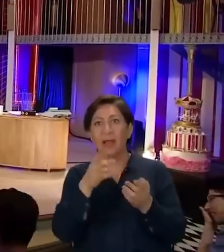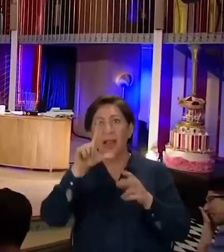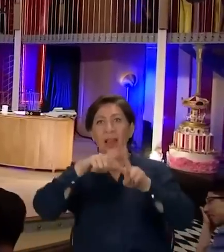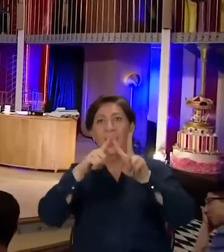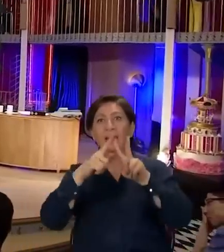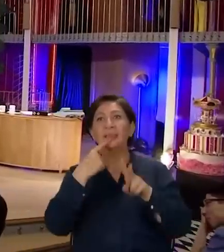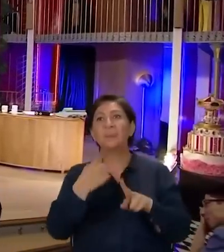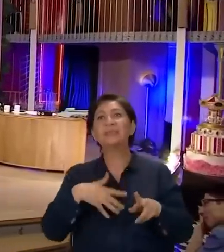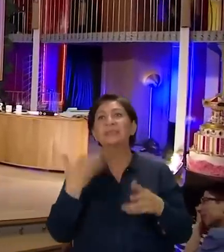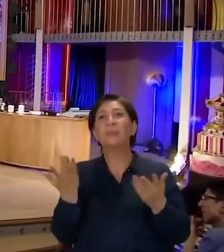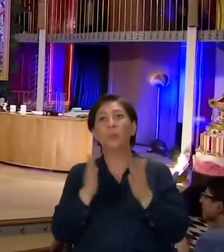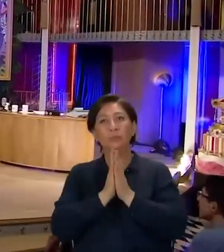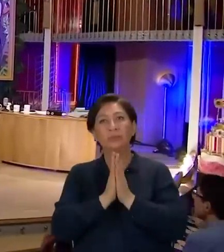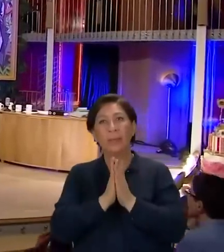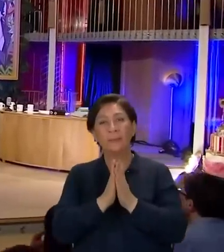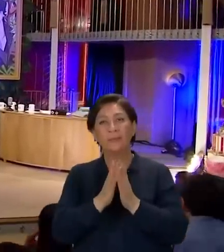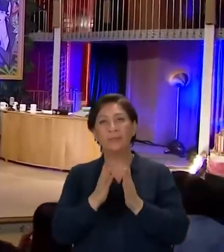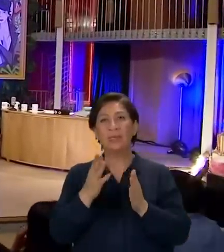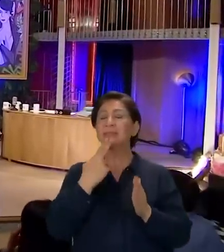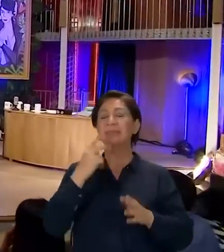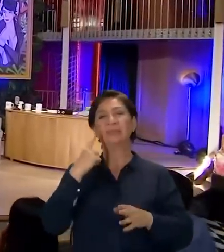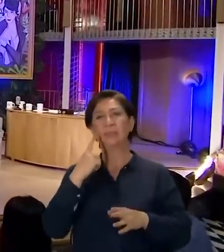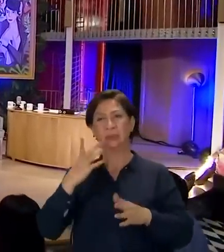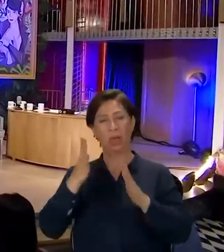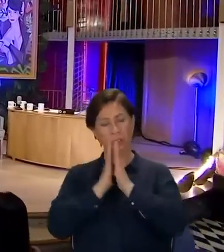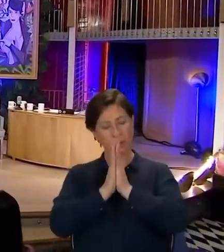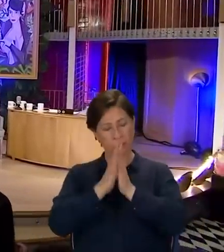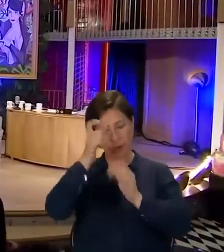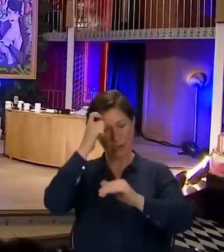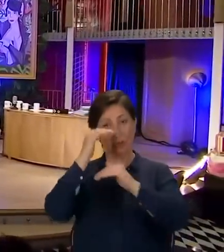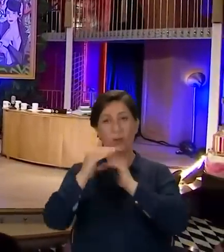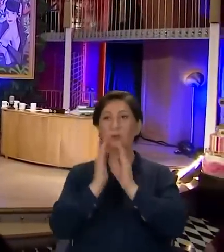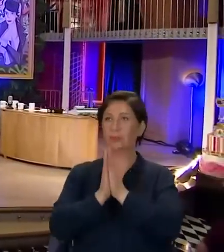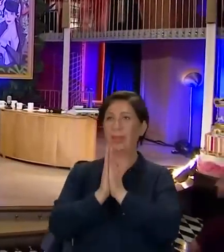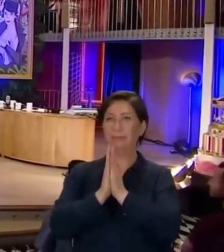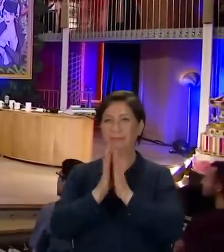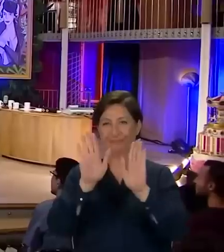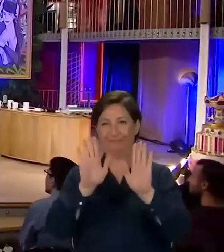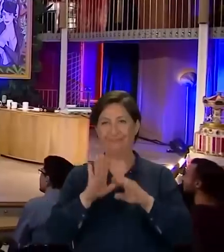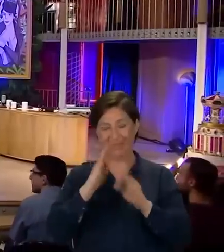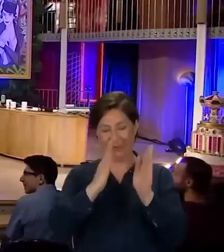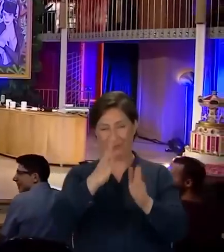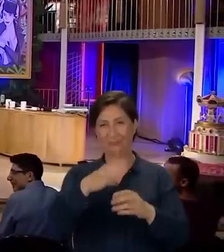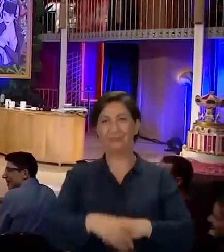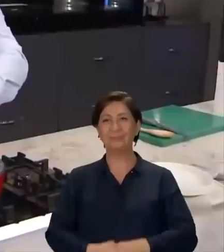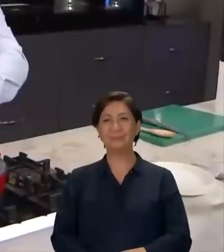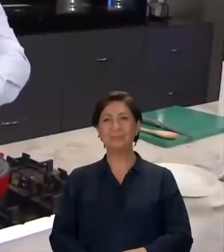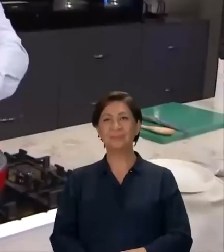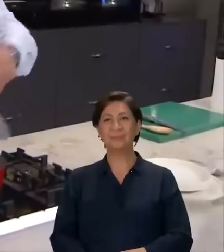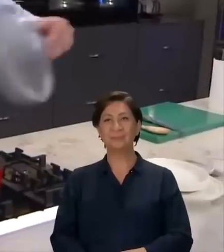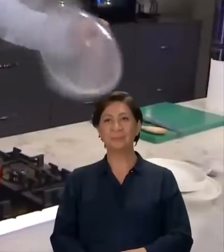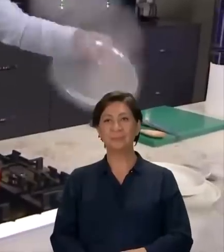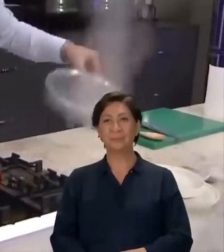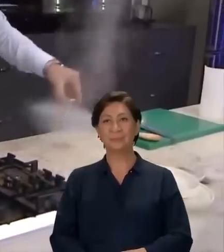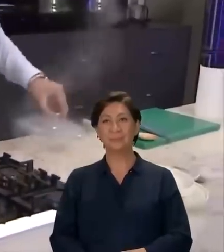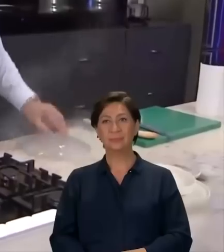lan demek istemiyorum yani. Seda Sayan gibi yapayım. Özür dile Türk halkından. Özür dilerim. Evet, devam. Açayım mı?